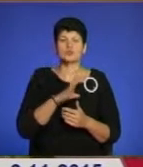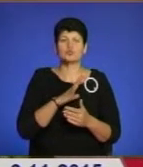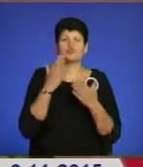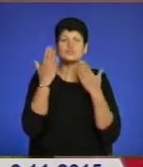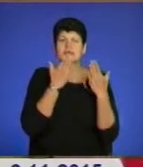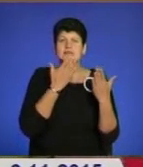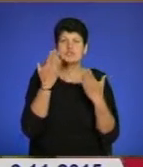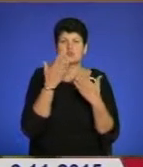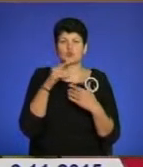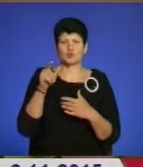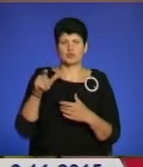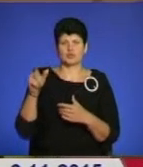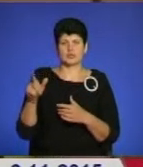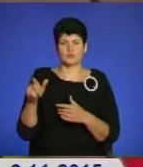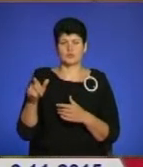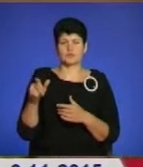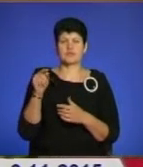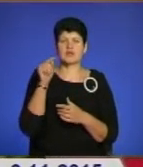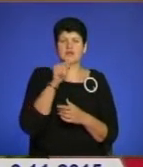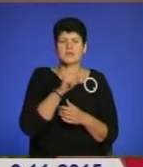начитаною людиною. Він